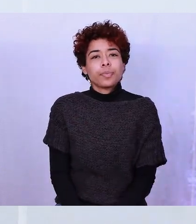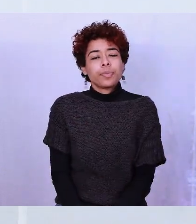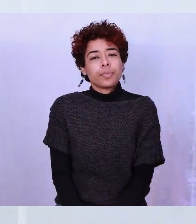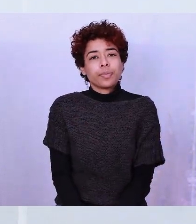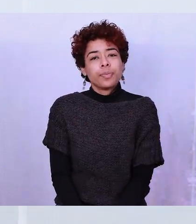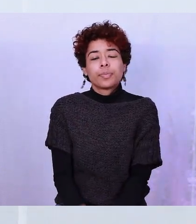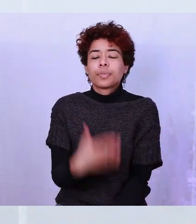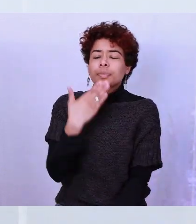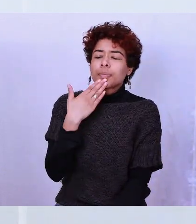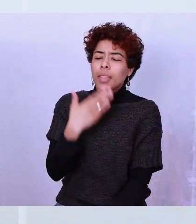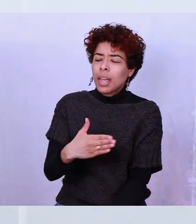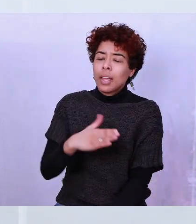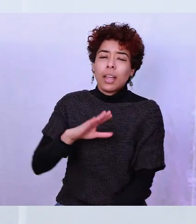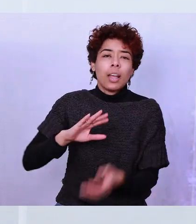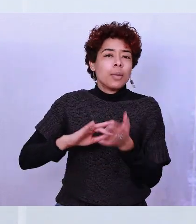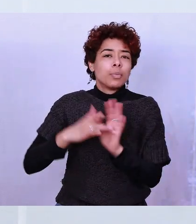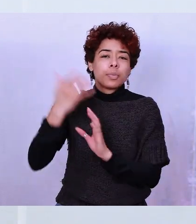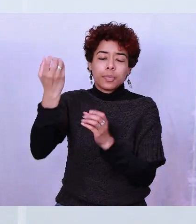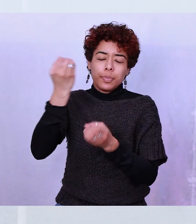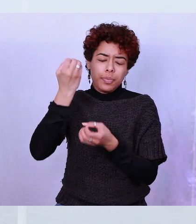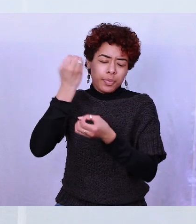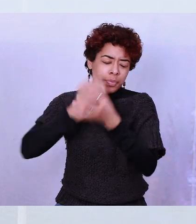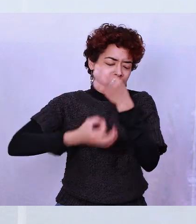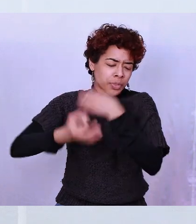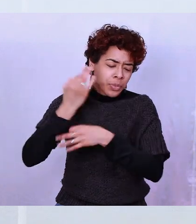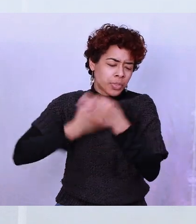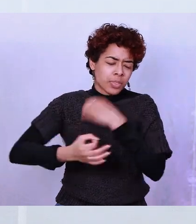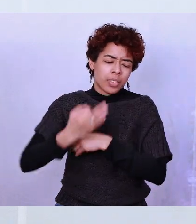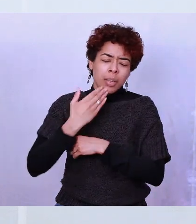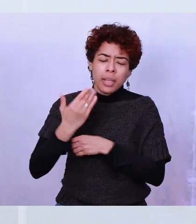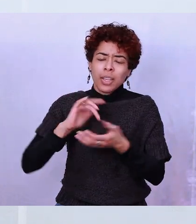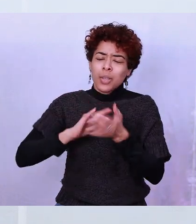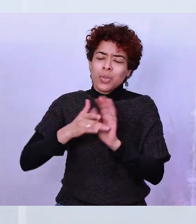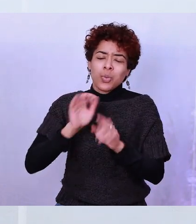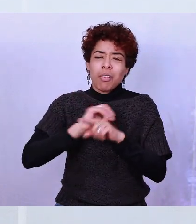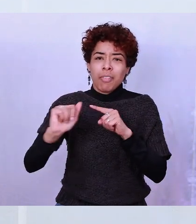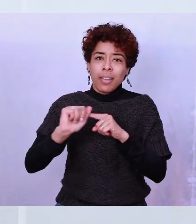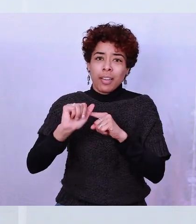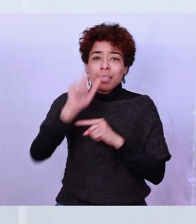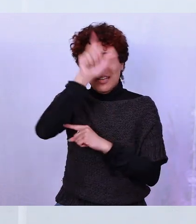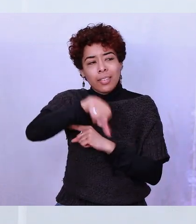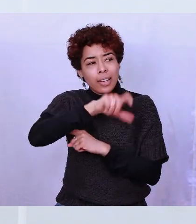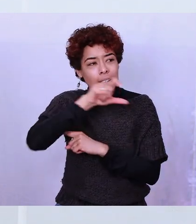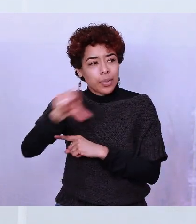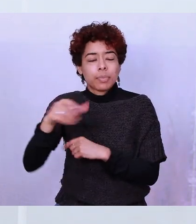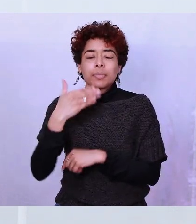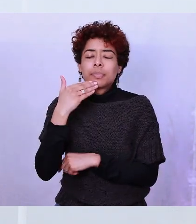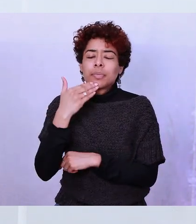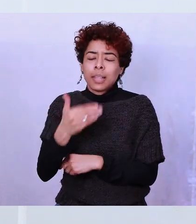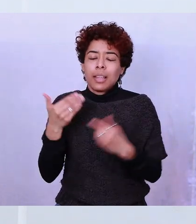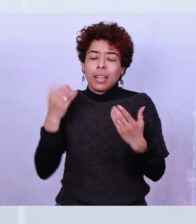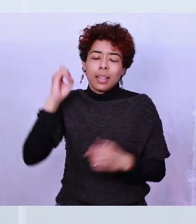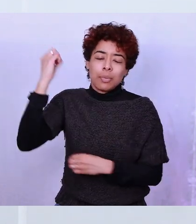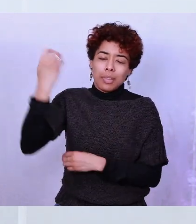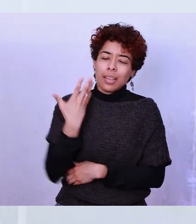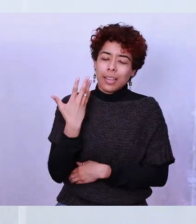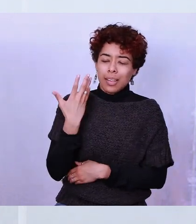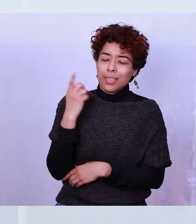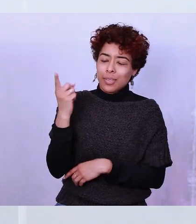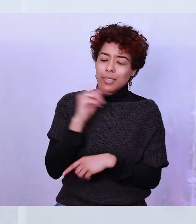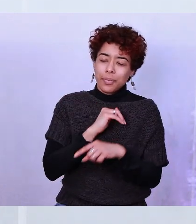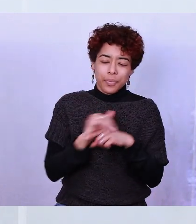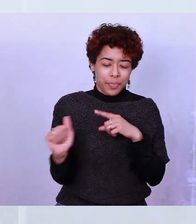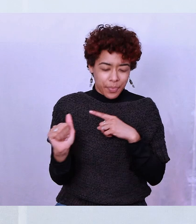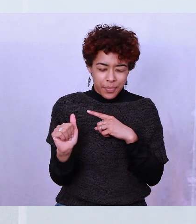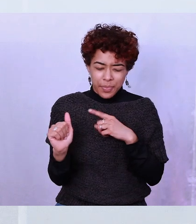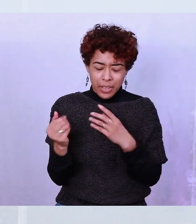pour ta parole. Merci Seigneur notre Dieu pour le tout accompli de la croix. Merci Seigneur pour cette grâce que tu as fait, Seigneur,